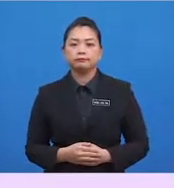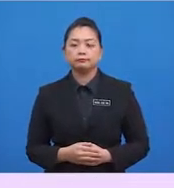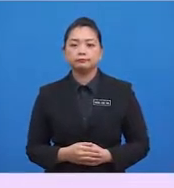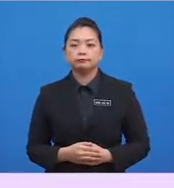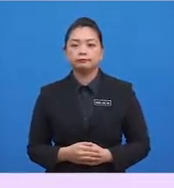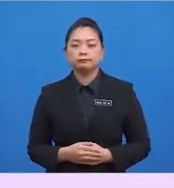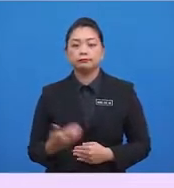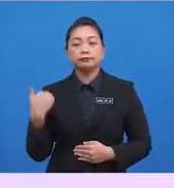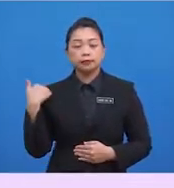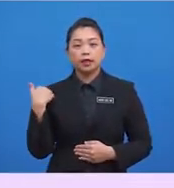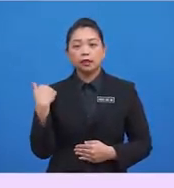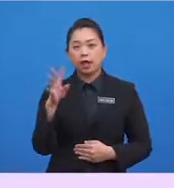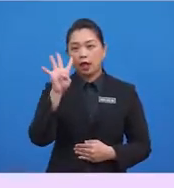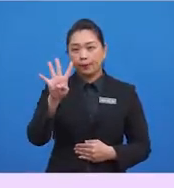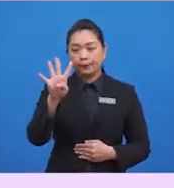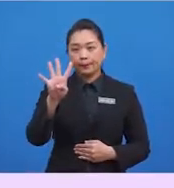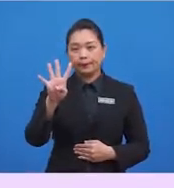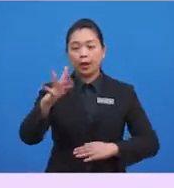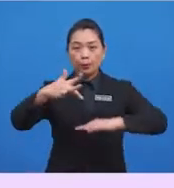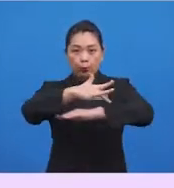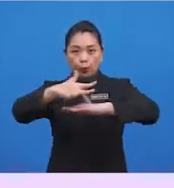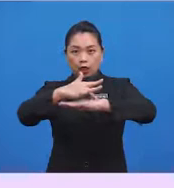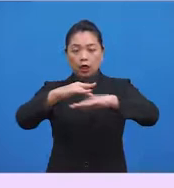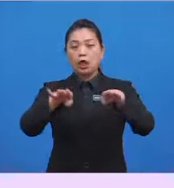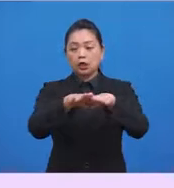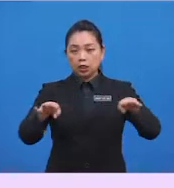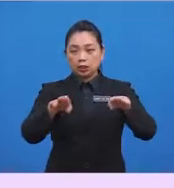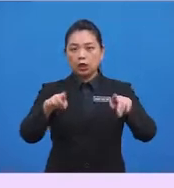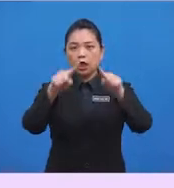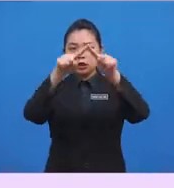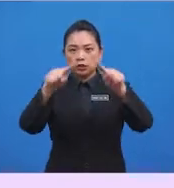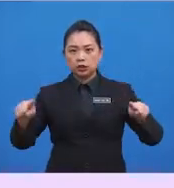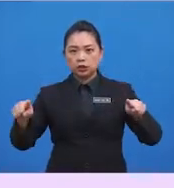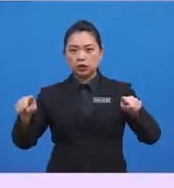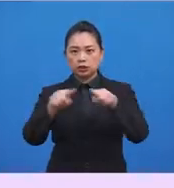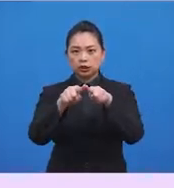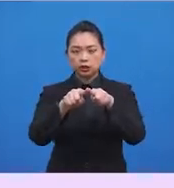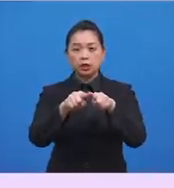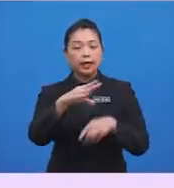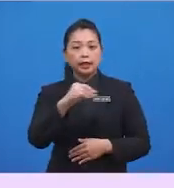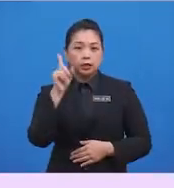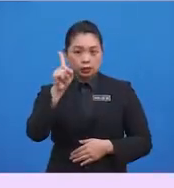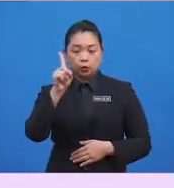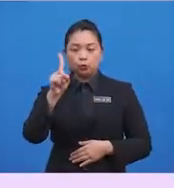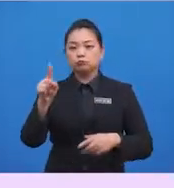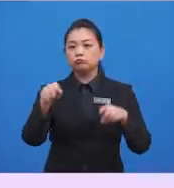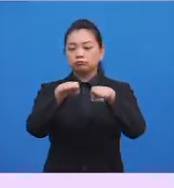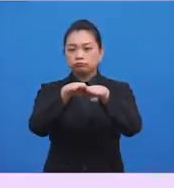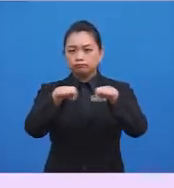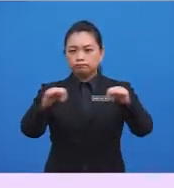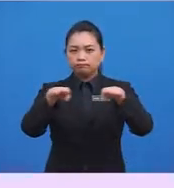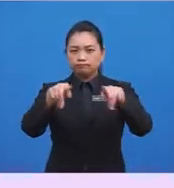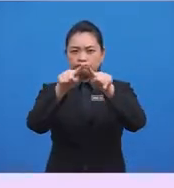Piramid mempunyai 4 permukaan rata segi 3 dan 1 permukaan rata